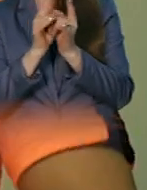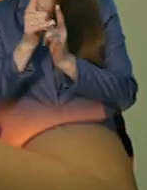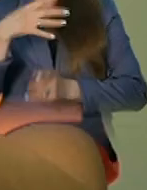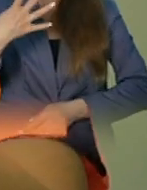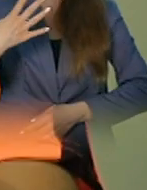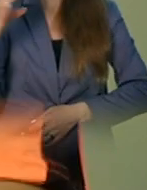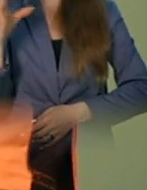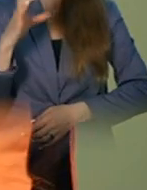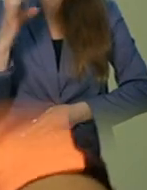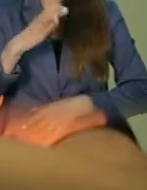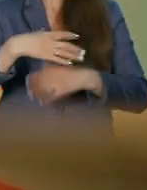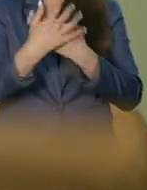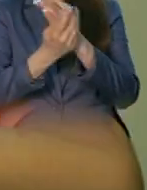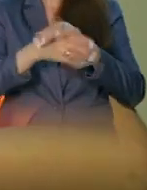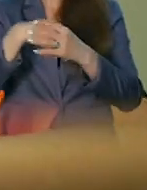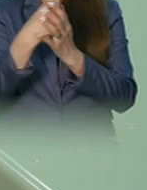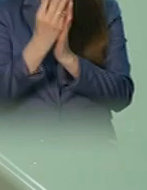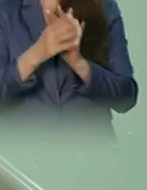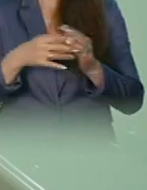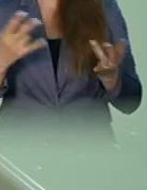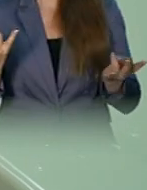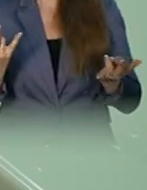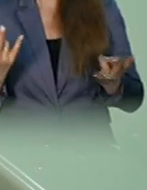Қолды 40 секунд бойы жуу керек.